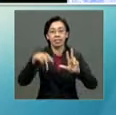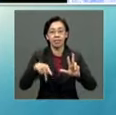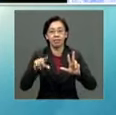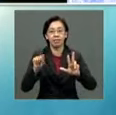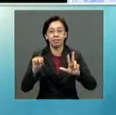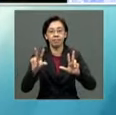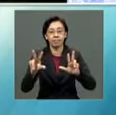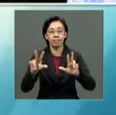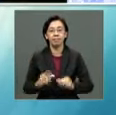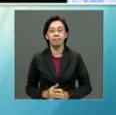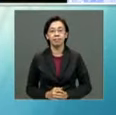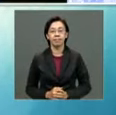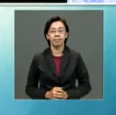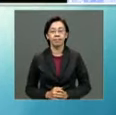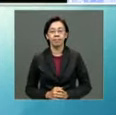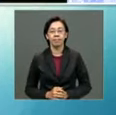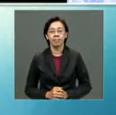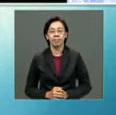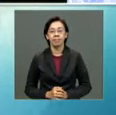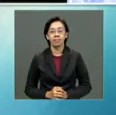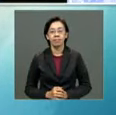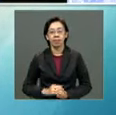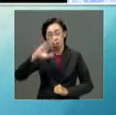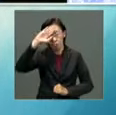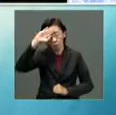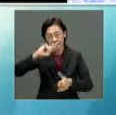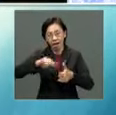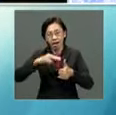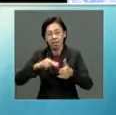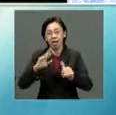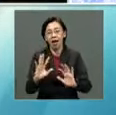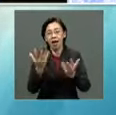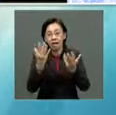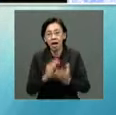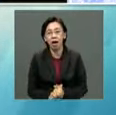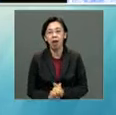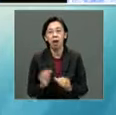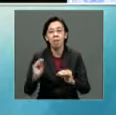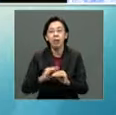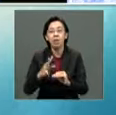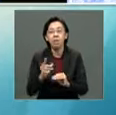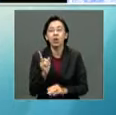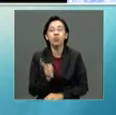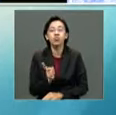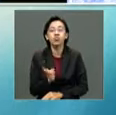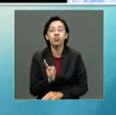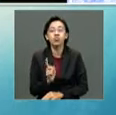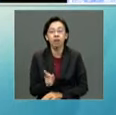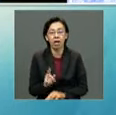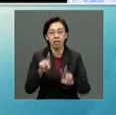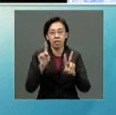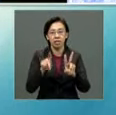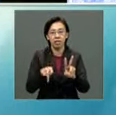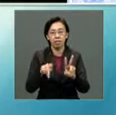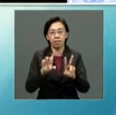3,033 รายแล้วก็หายป่วยนะครับครั้งนี้ไม่ได้มีเพิ่มขึ้นก็ยังคงตัวเลขที่